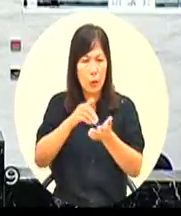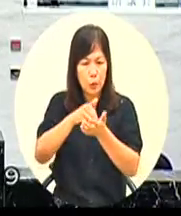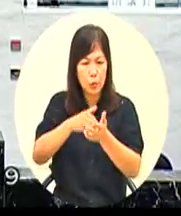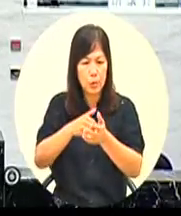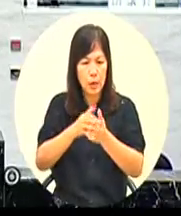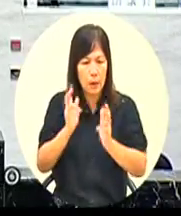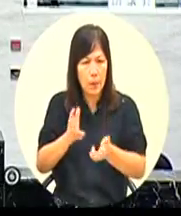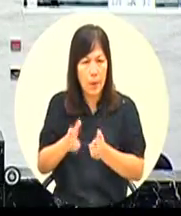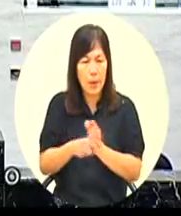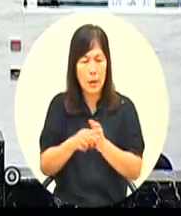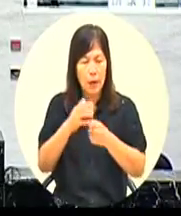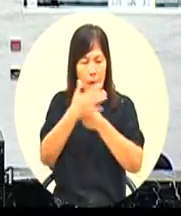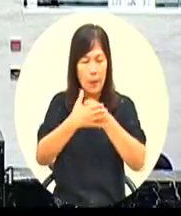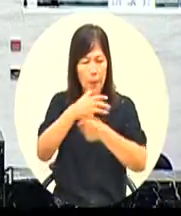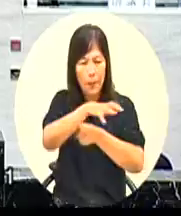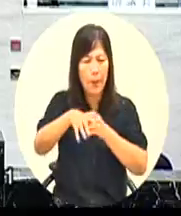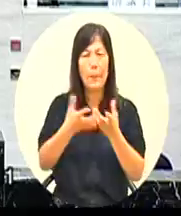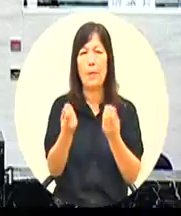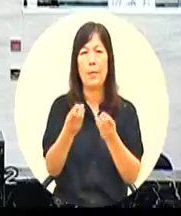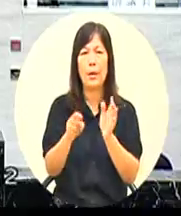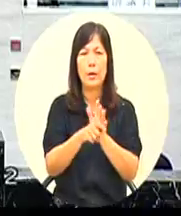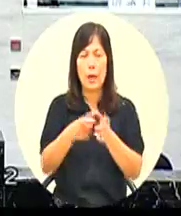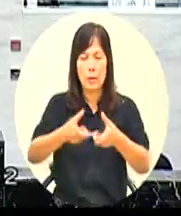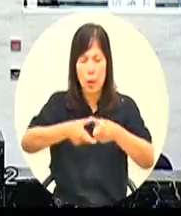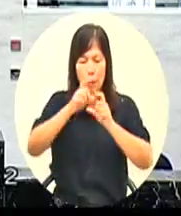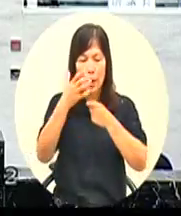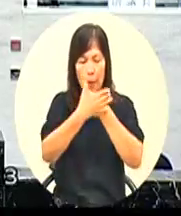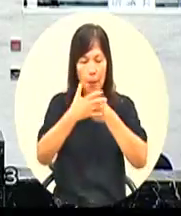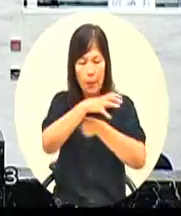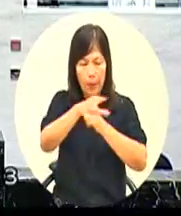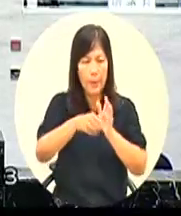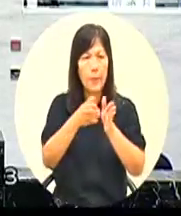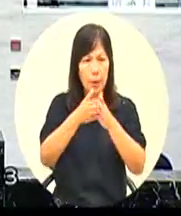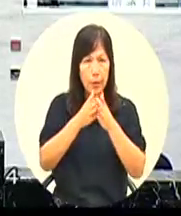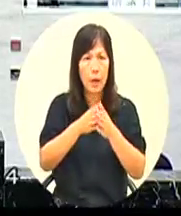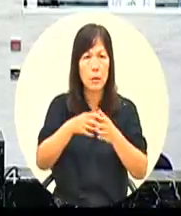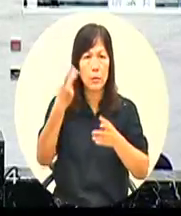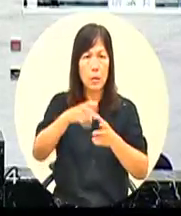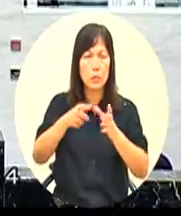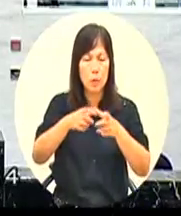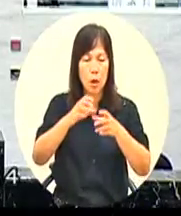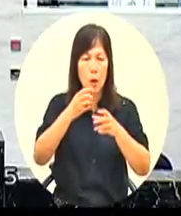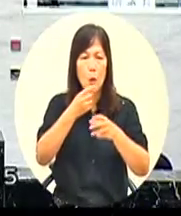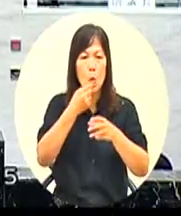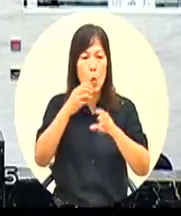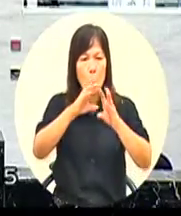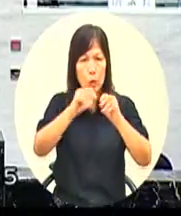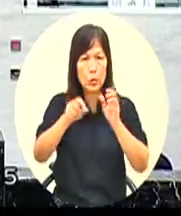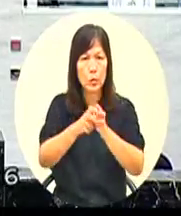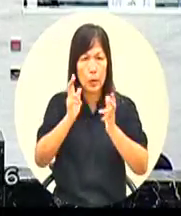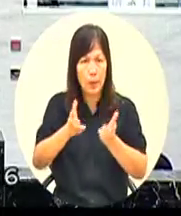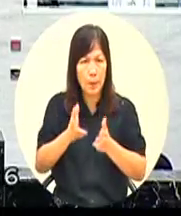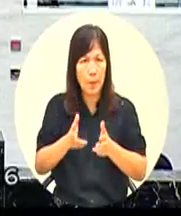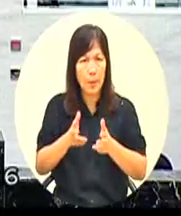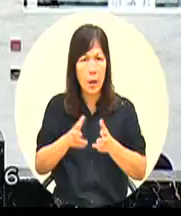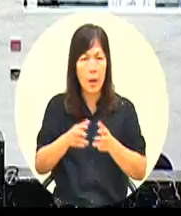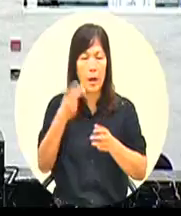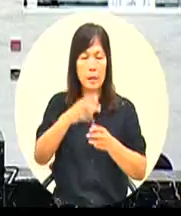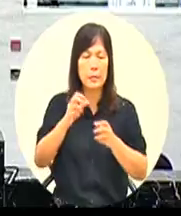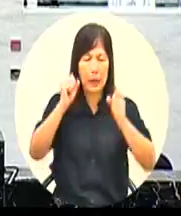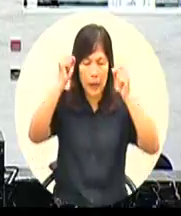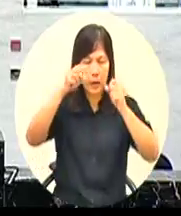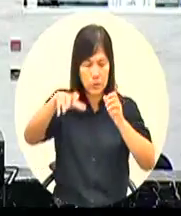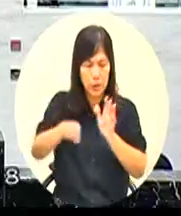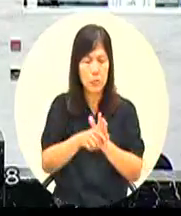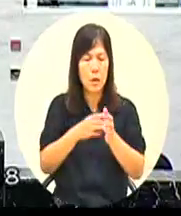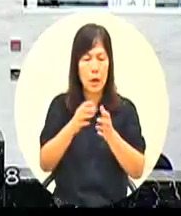一个作为，如果我们要回归环保一点的话，其实可以恢复红土跑道啊，或是红土操场，那个使